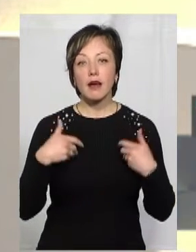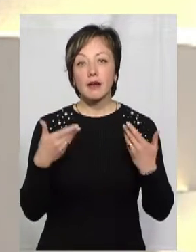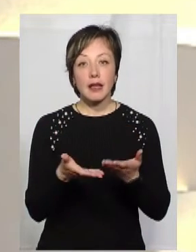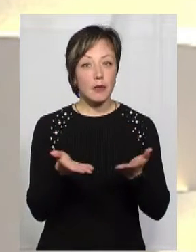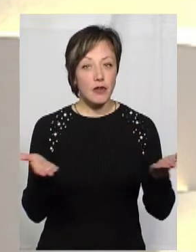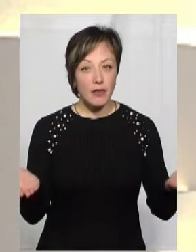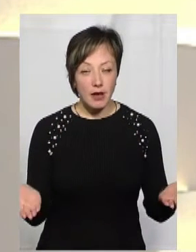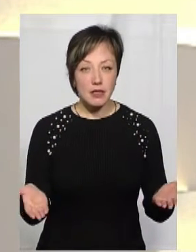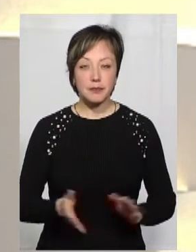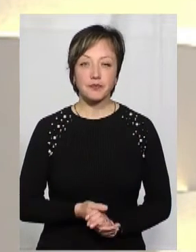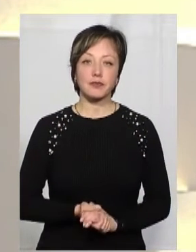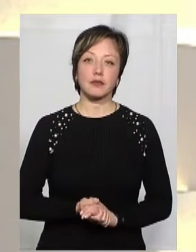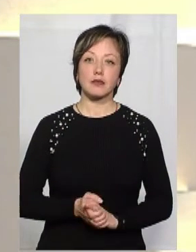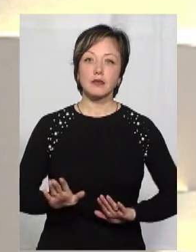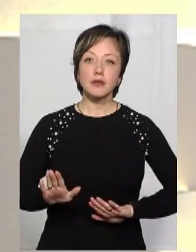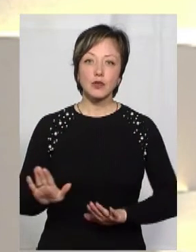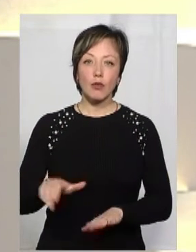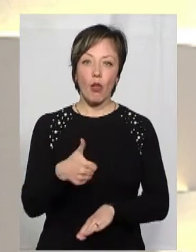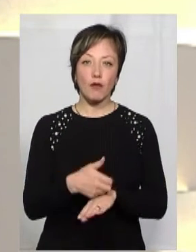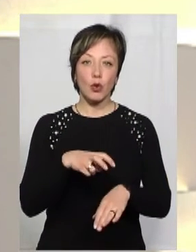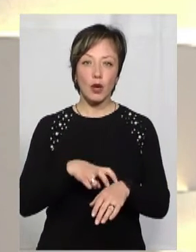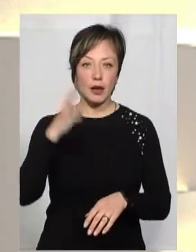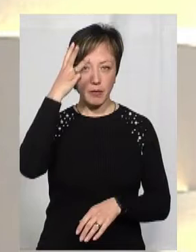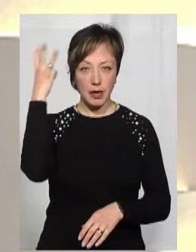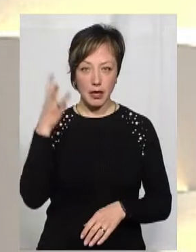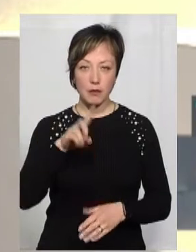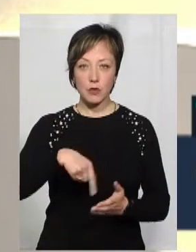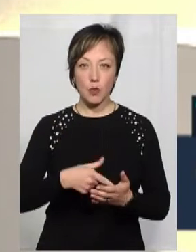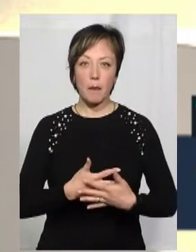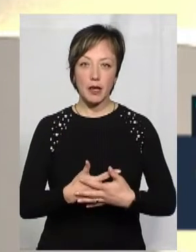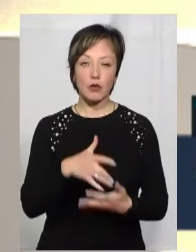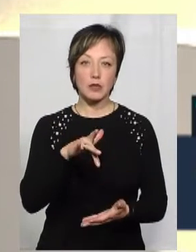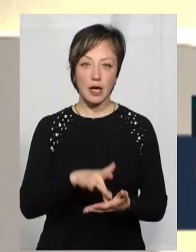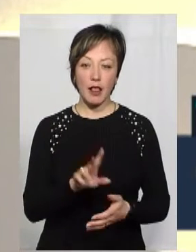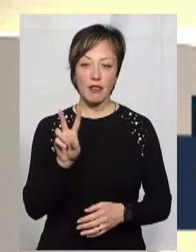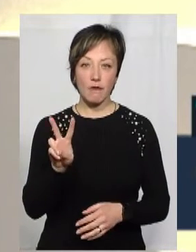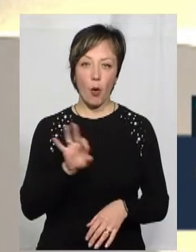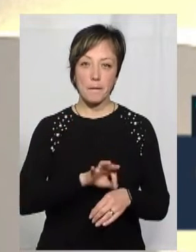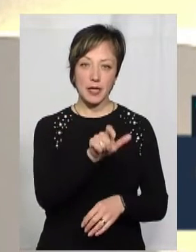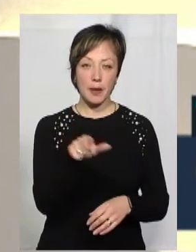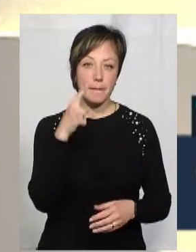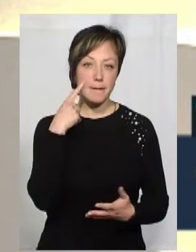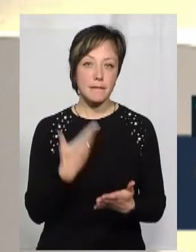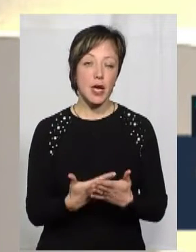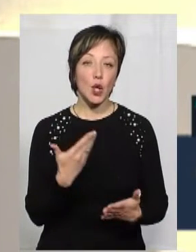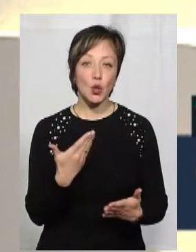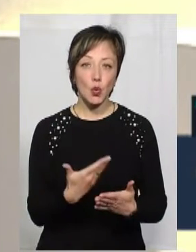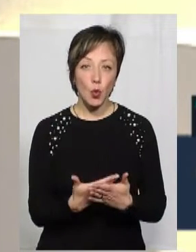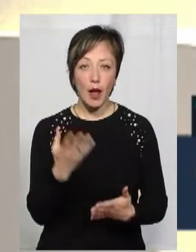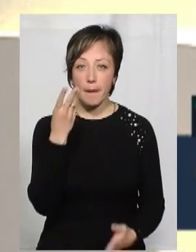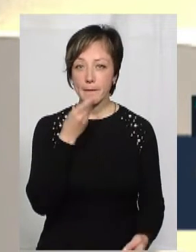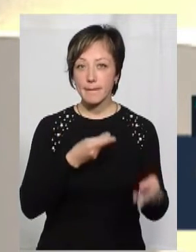вас! Заступницю головного лікаря Хмельницького міського перинатального центру та двох її пацієнток підозрюють